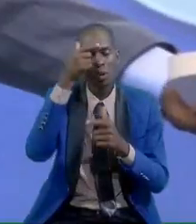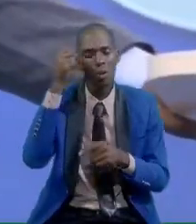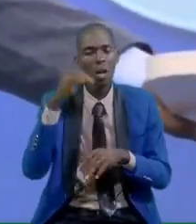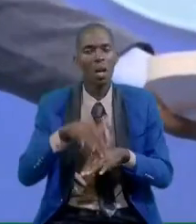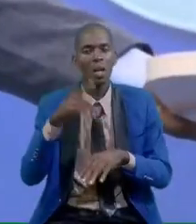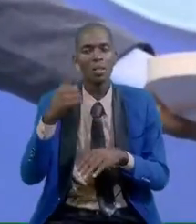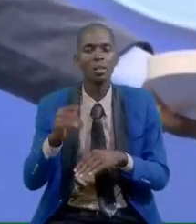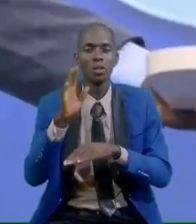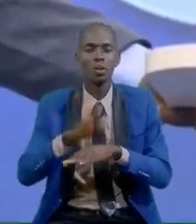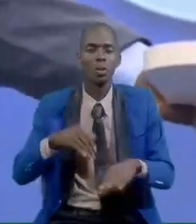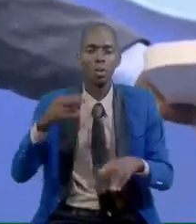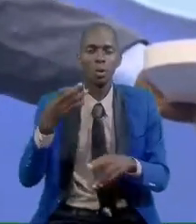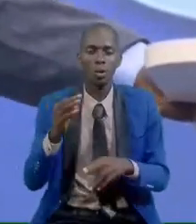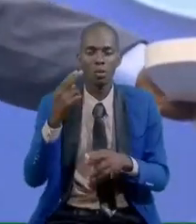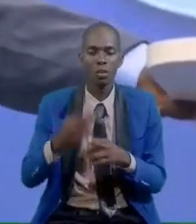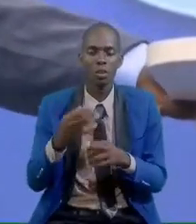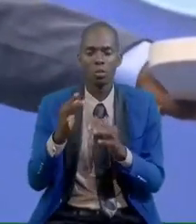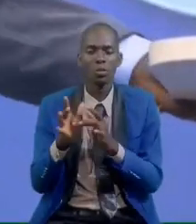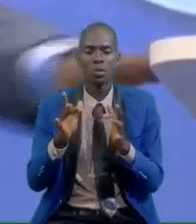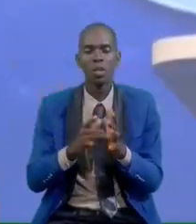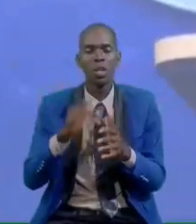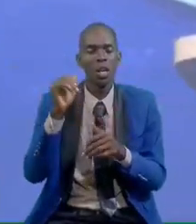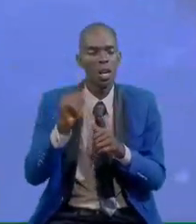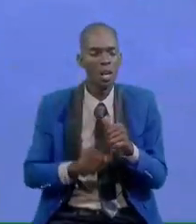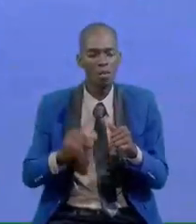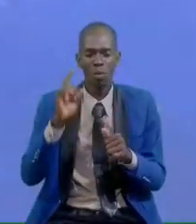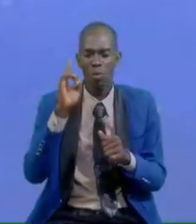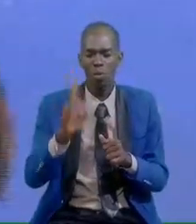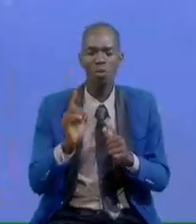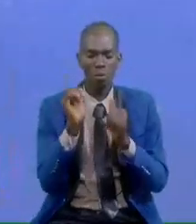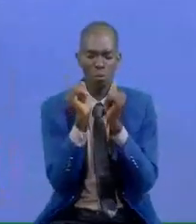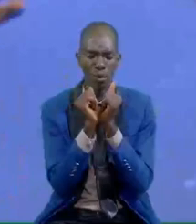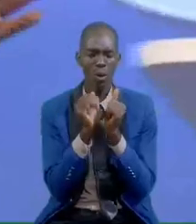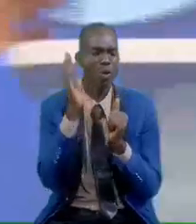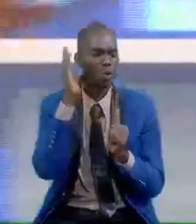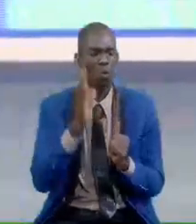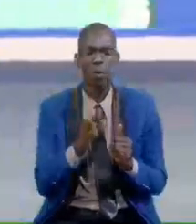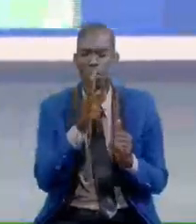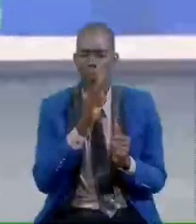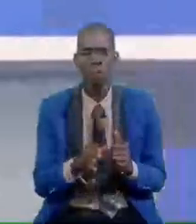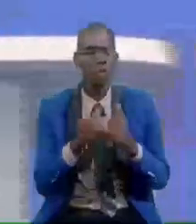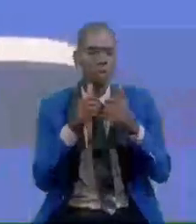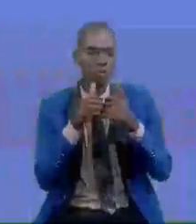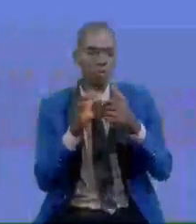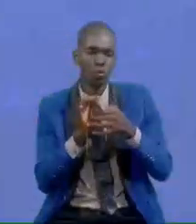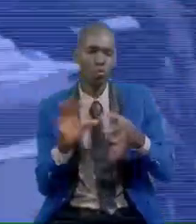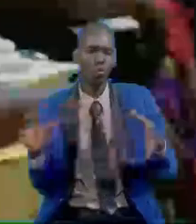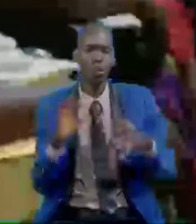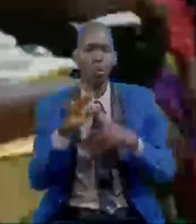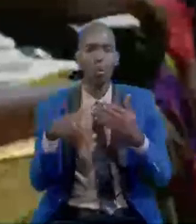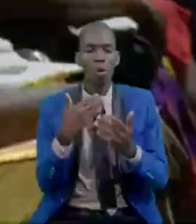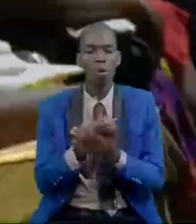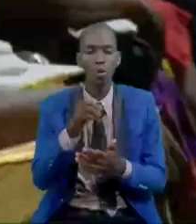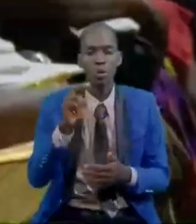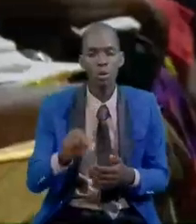Parce qu'à la mention du nom de Jésus, tous les liens de tous étaient rompus. Tout ce qu'il faut faire, c'est